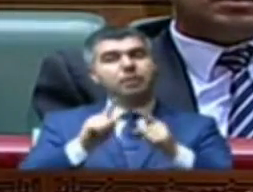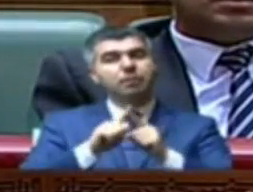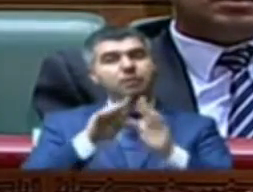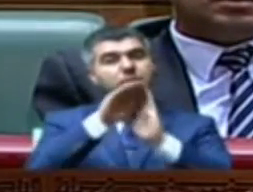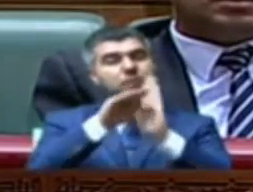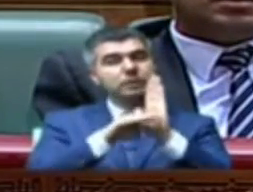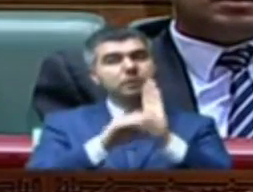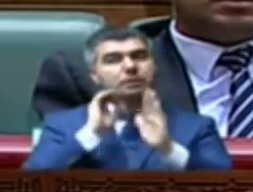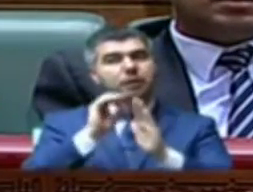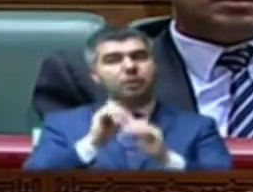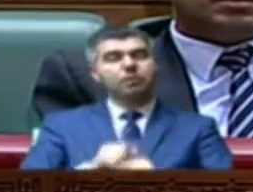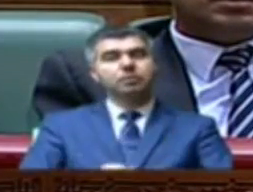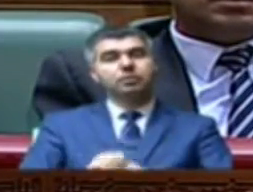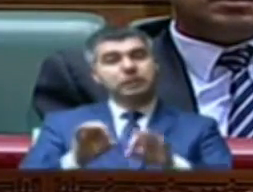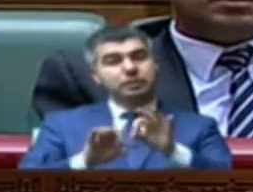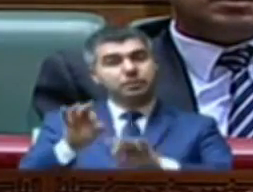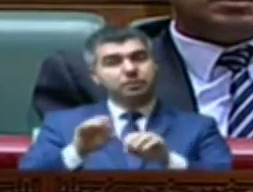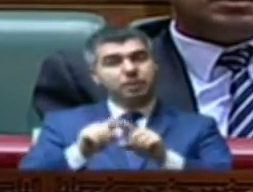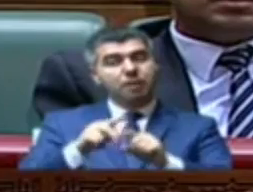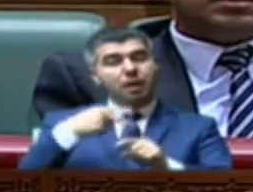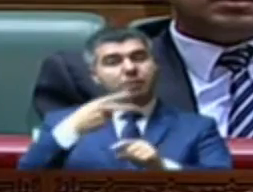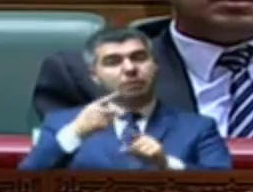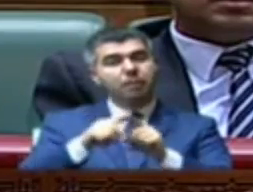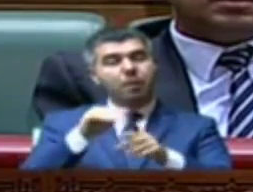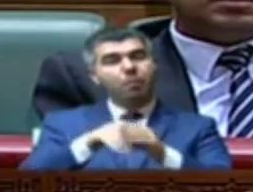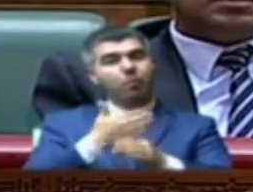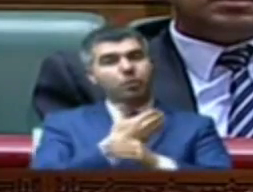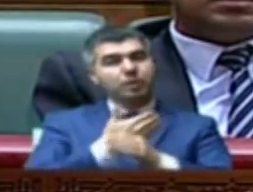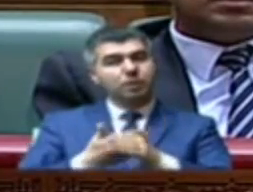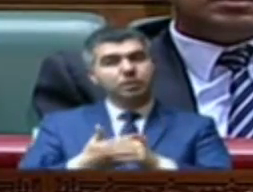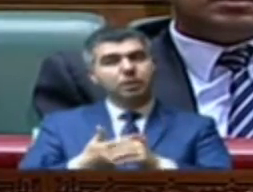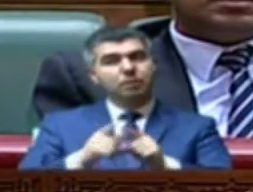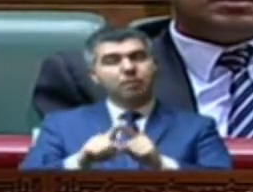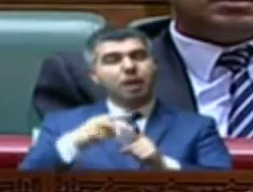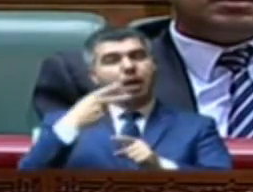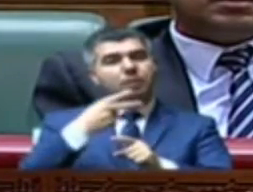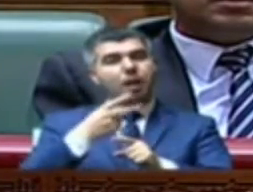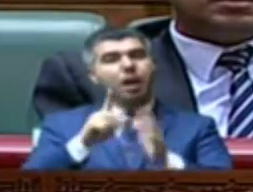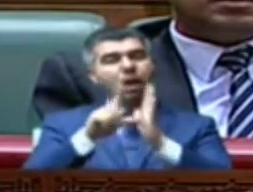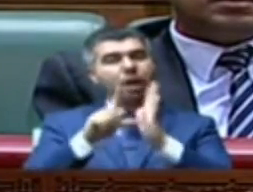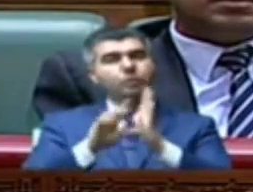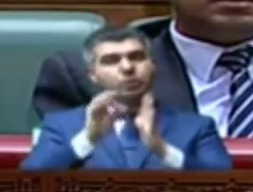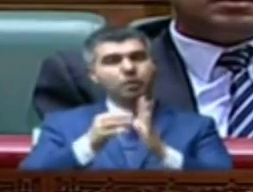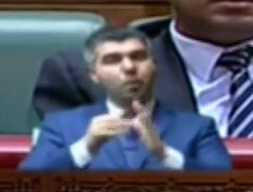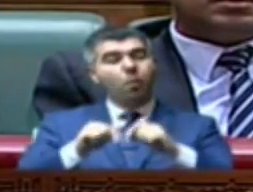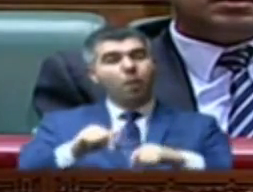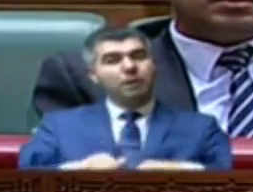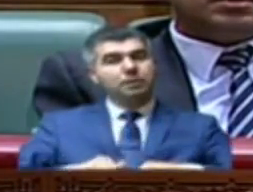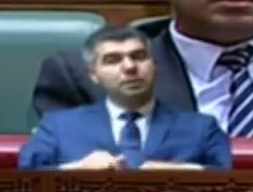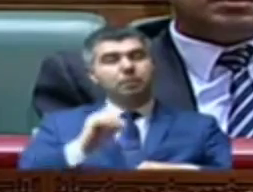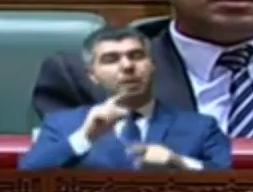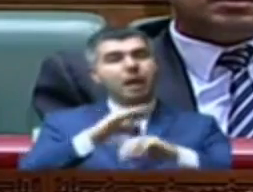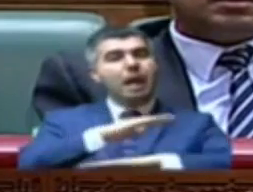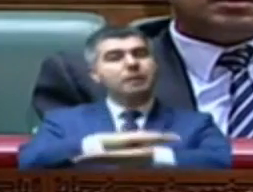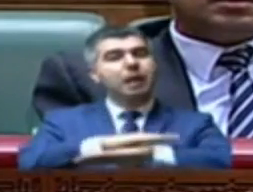كيضبط السير ديال هذه الجلسة. ملي كنتكلموا حنا كمستشارين عندنا الحق في الكلام، ولكن ملي كيتكلموا السادة الوزراء كيخصنا